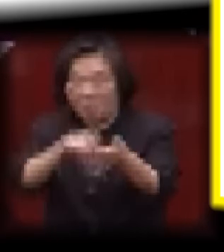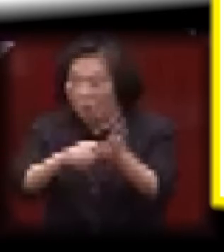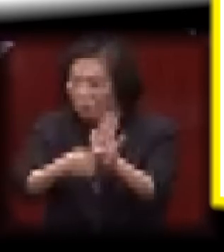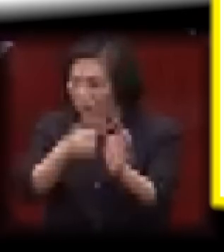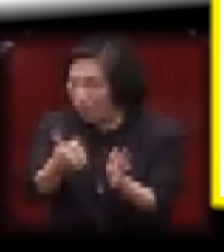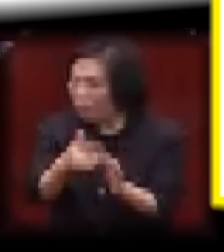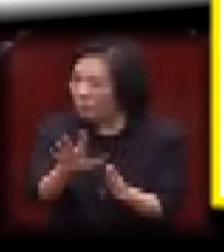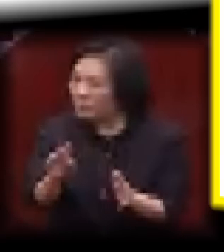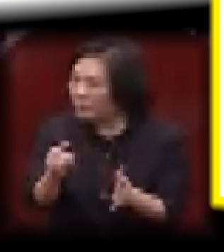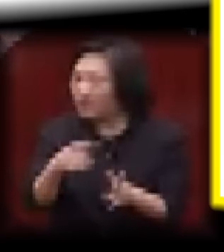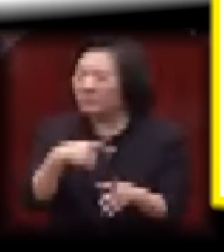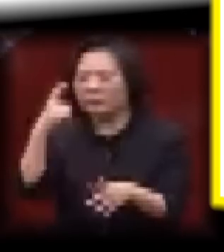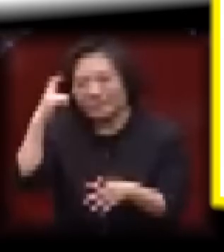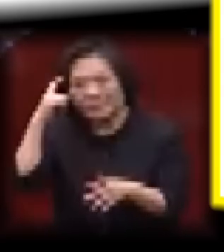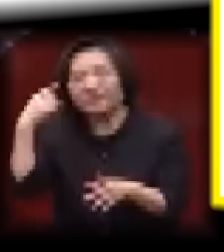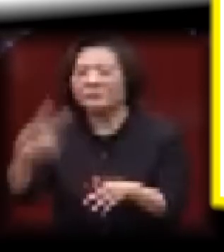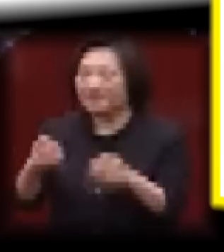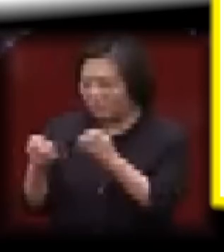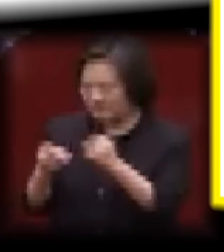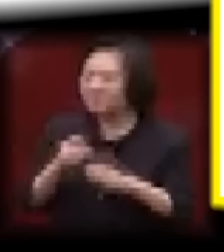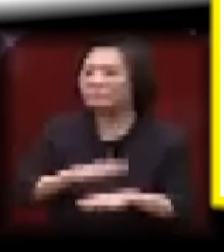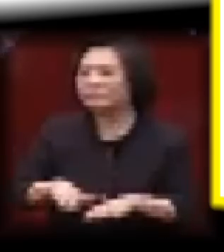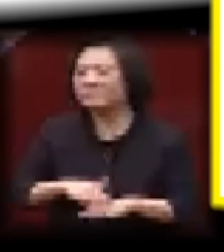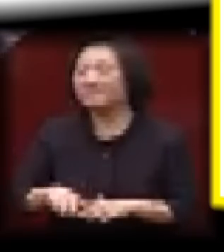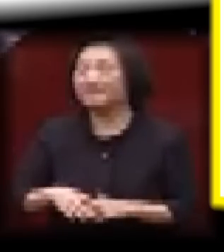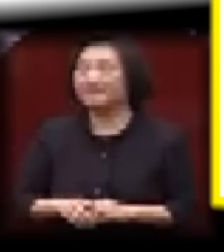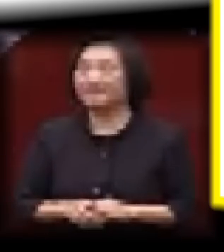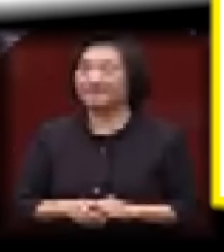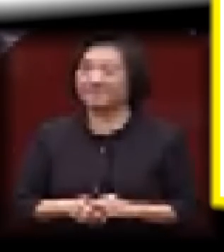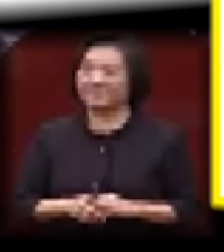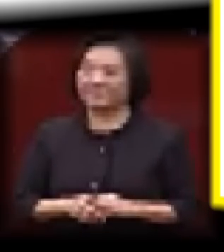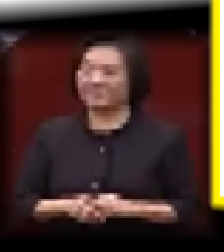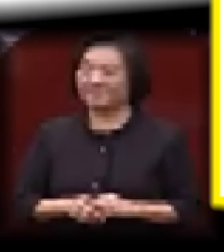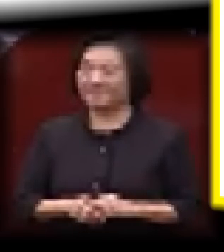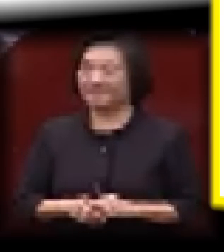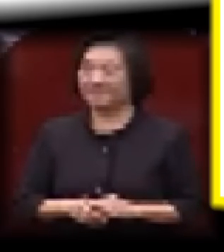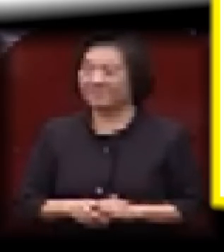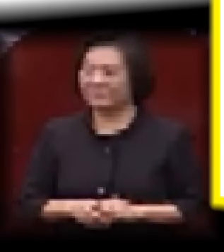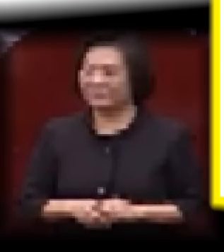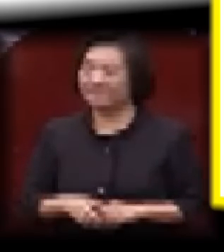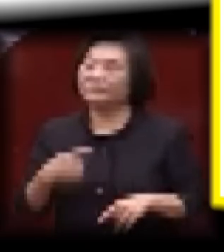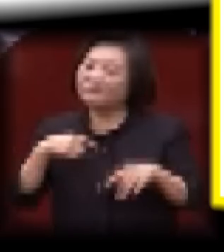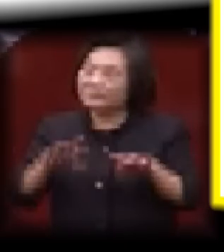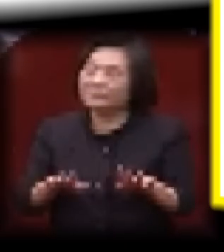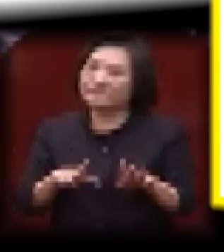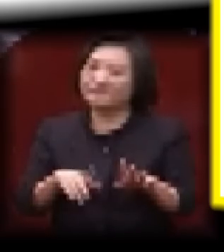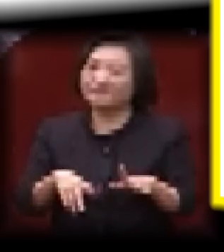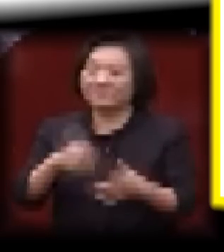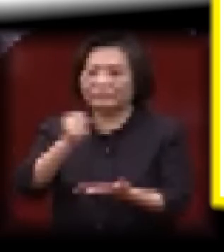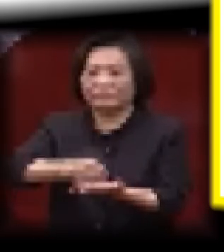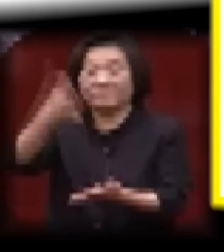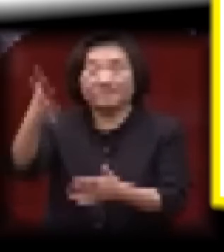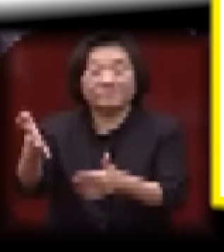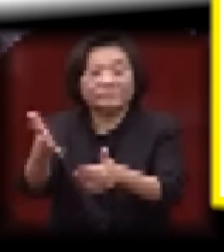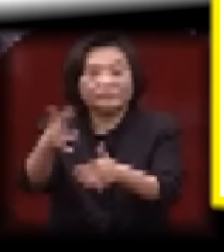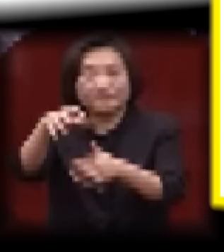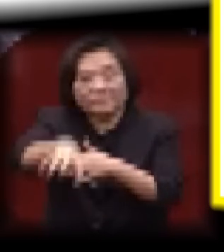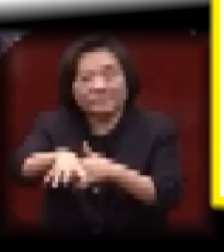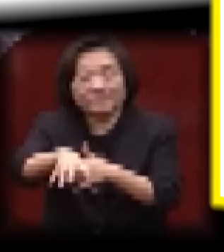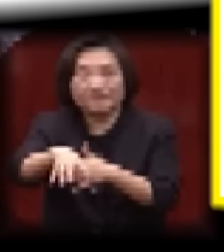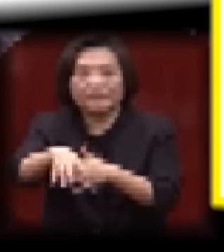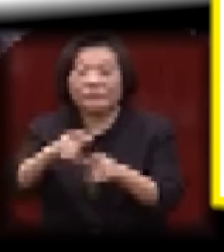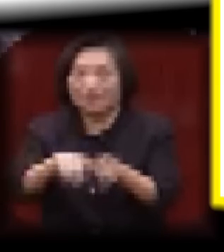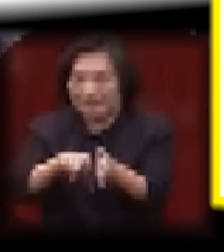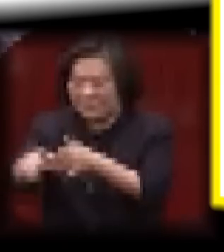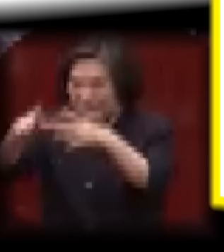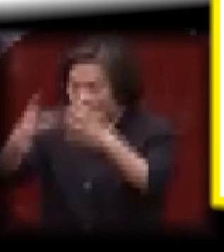我们会再做继续做检讨。那目前我们在建管处有设这个围绕重建专